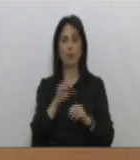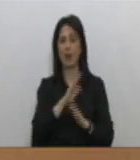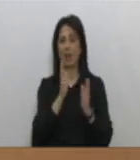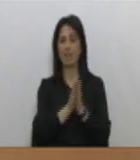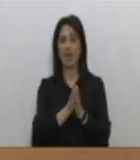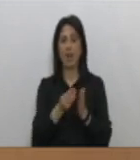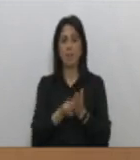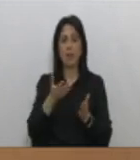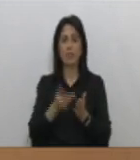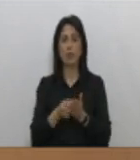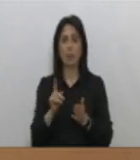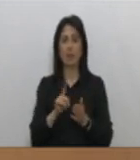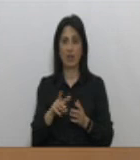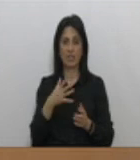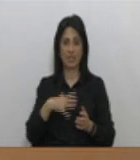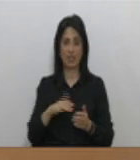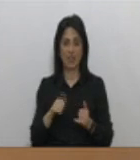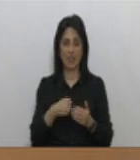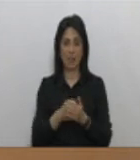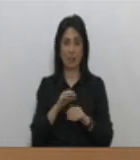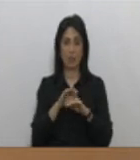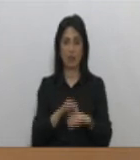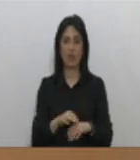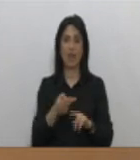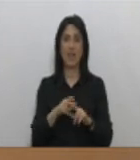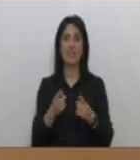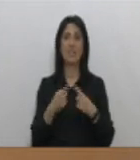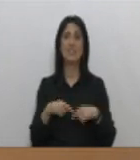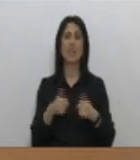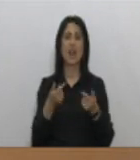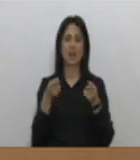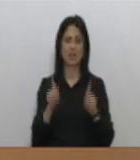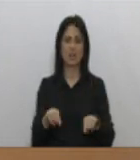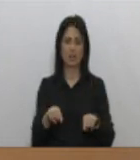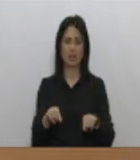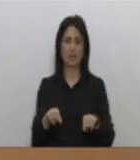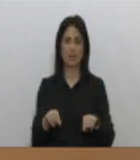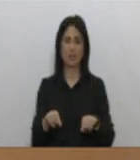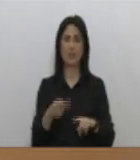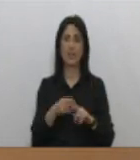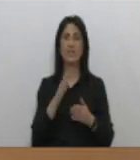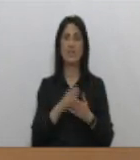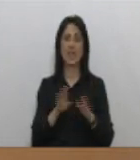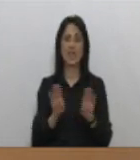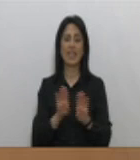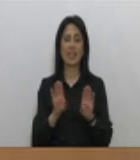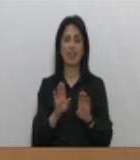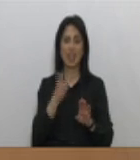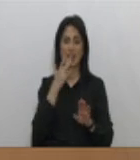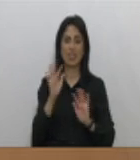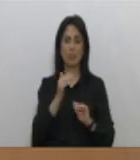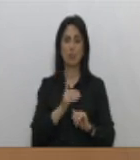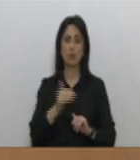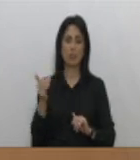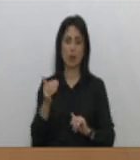იმ ფასეულობებზე, რამაც ეს ქვეყანა დღემდე მოიყვანა, ეგ საზოგადოებამ კარგად იცის. ეს არის იგივე ნაციონალური